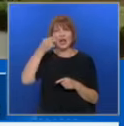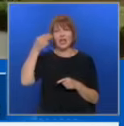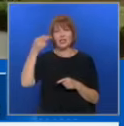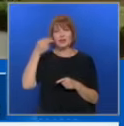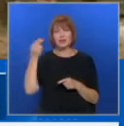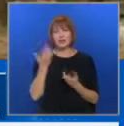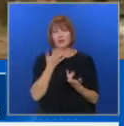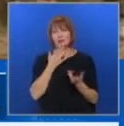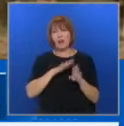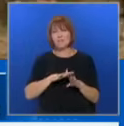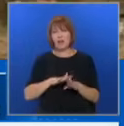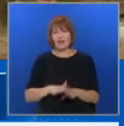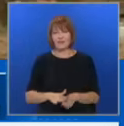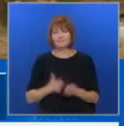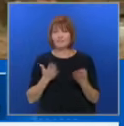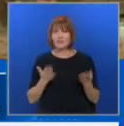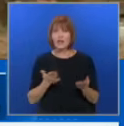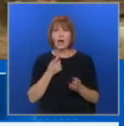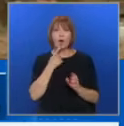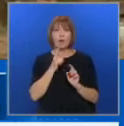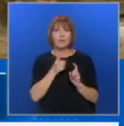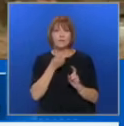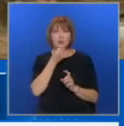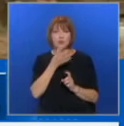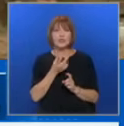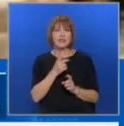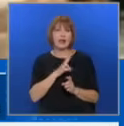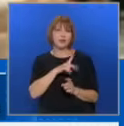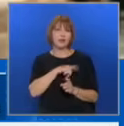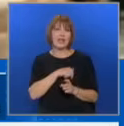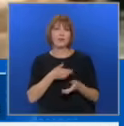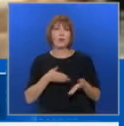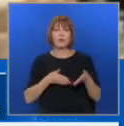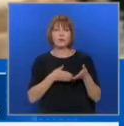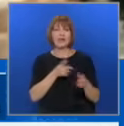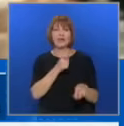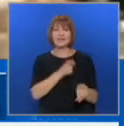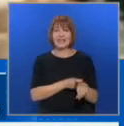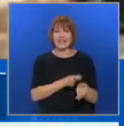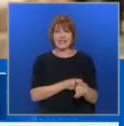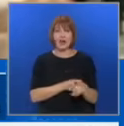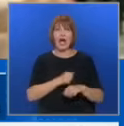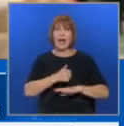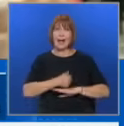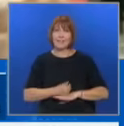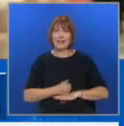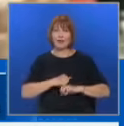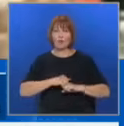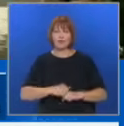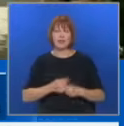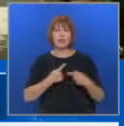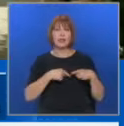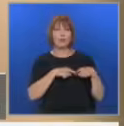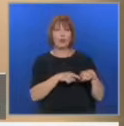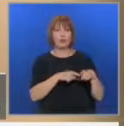От Държавната агенция за закрила на детето коментираха, че по случая са сезирали социално подпомагане Стара Загора, кмета на общината и